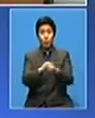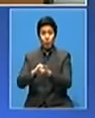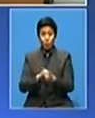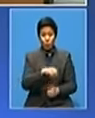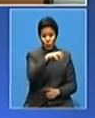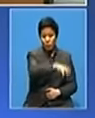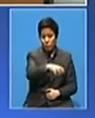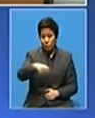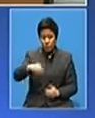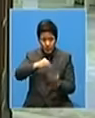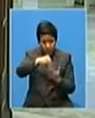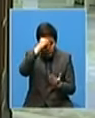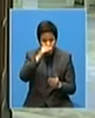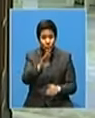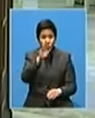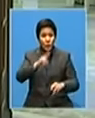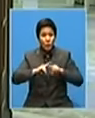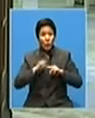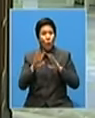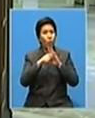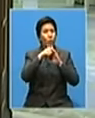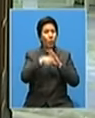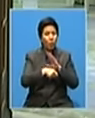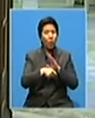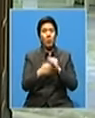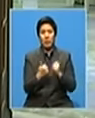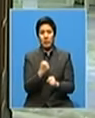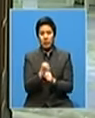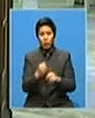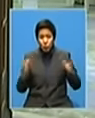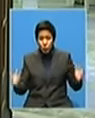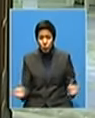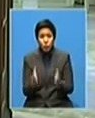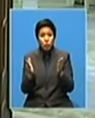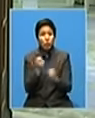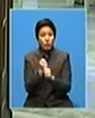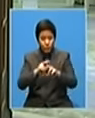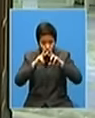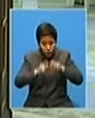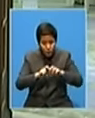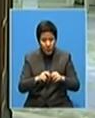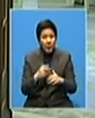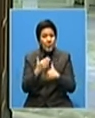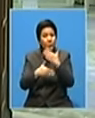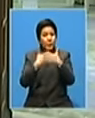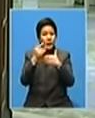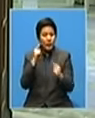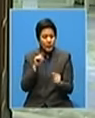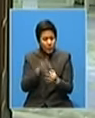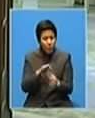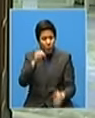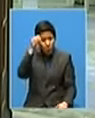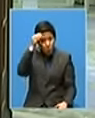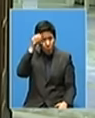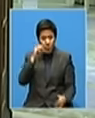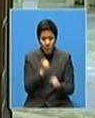ศึกษาและหน่วยงานเอกชนอีกหลายแห่งในจังหวัดนครราชสีมาก็ได้สนับสนุนในการค้นคว้าวิจัยพัฒนาองค์ความรู้เพื่อให้การผลิต